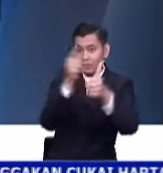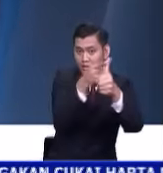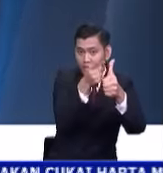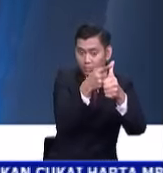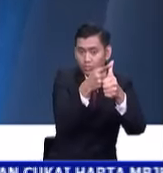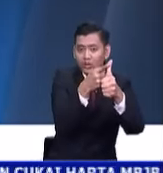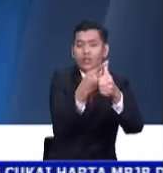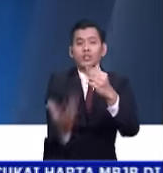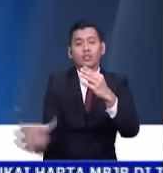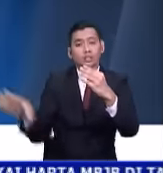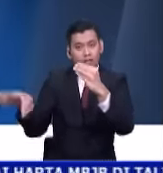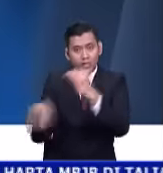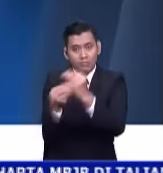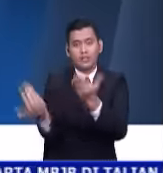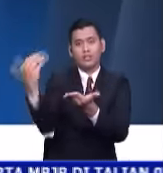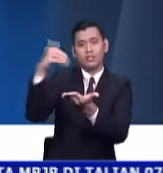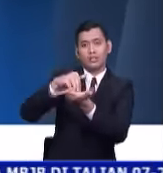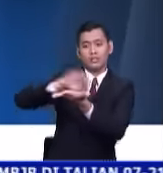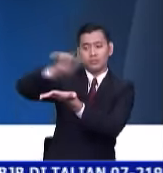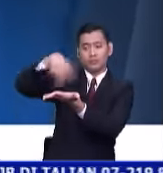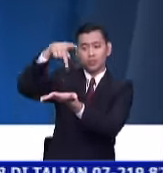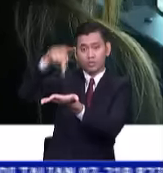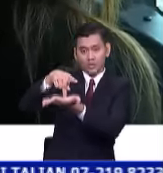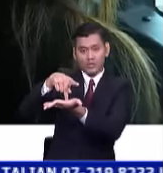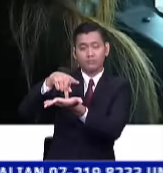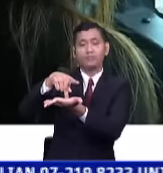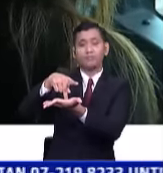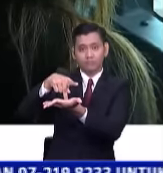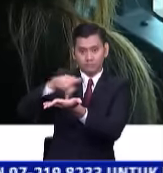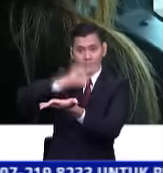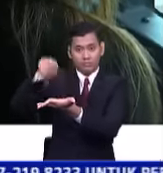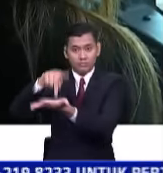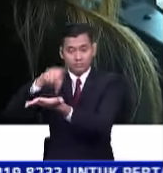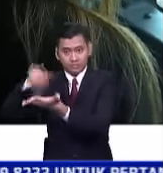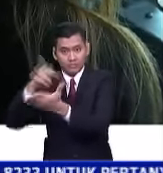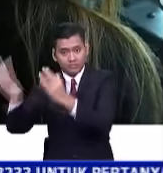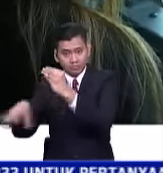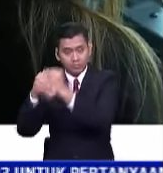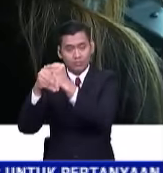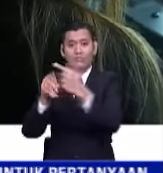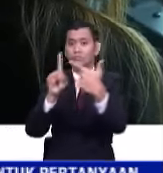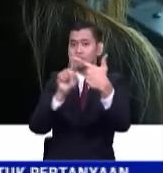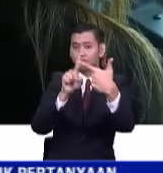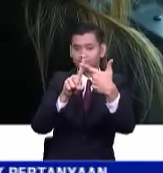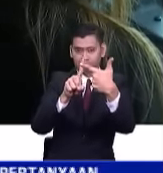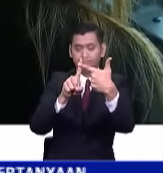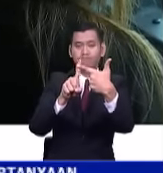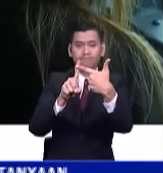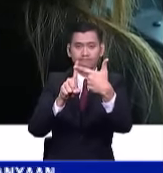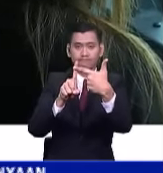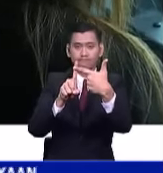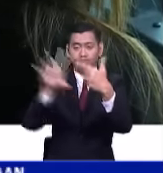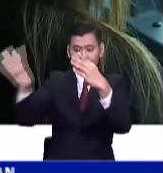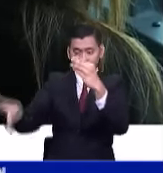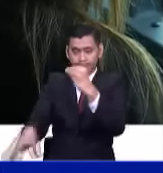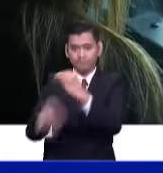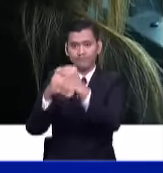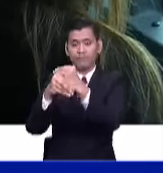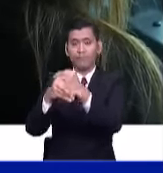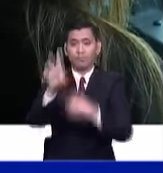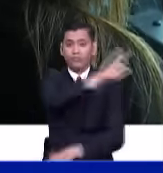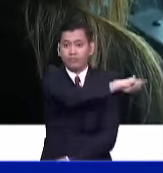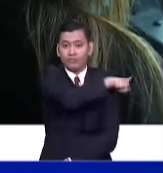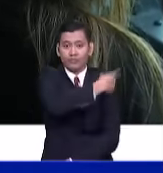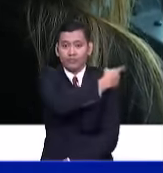pertambahan PPV Mega, maknanya kapasiti diperbesarkan di PPV-PPV. Yang kedua, menambah bilangan